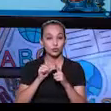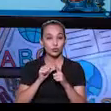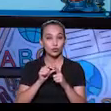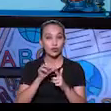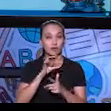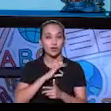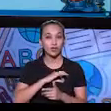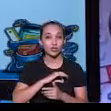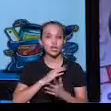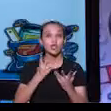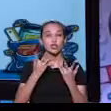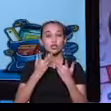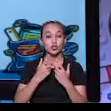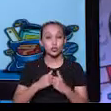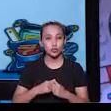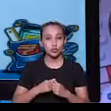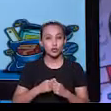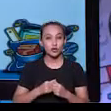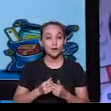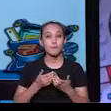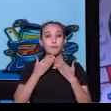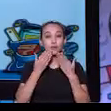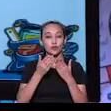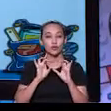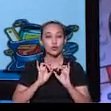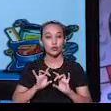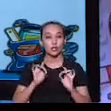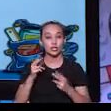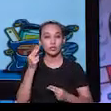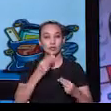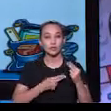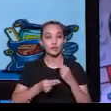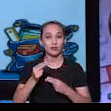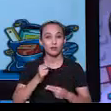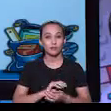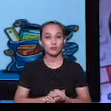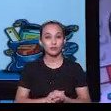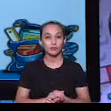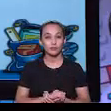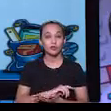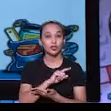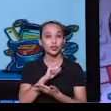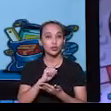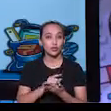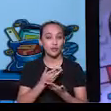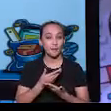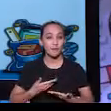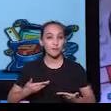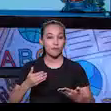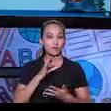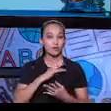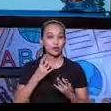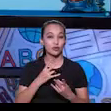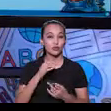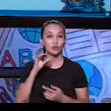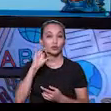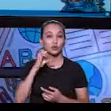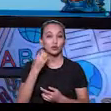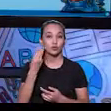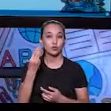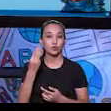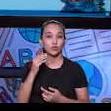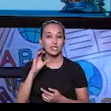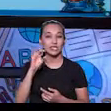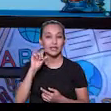«решил», «написал», «прочитал», «рассказал», «нарисовал». И, конечно, мы должны использовать существительные